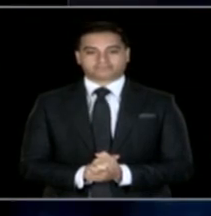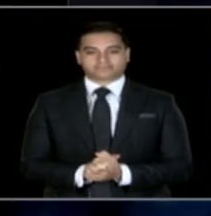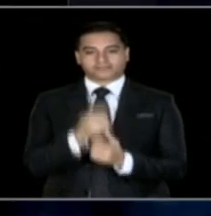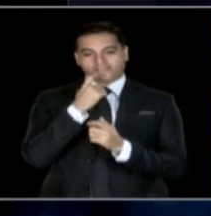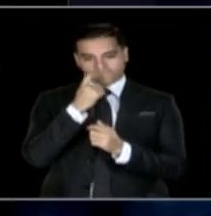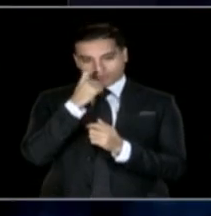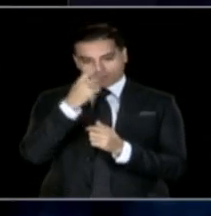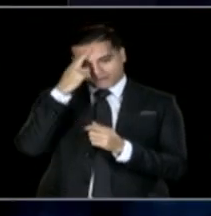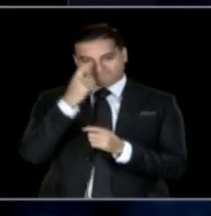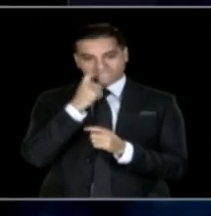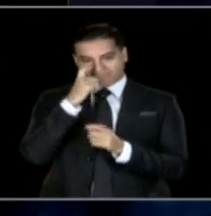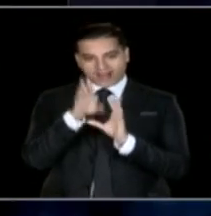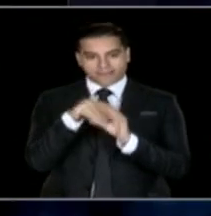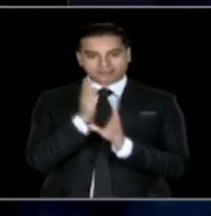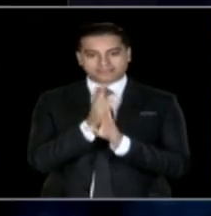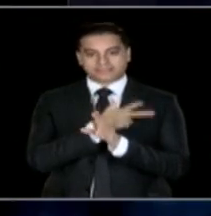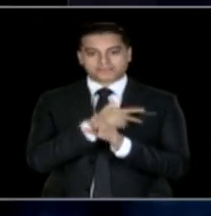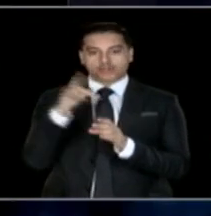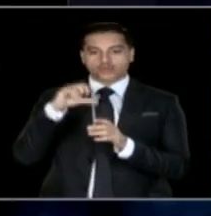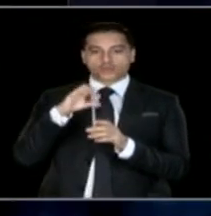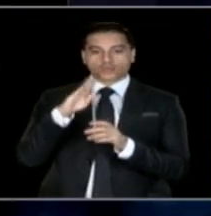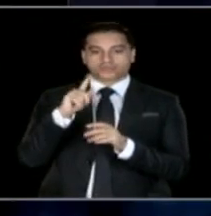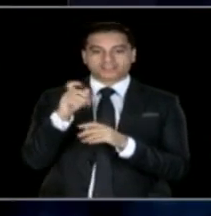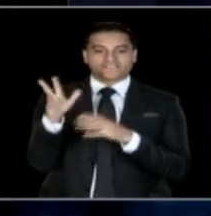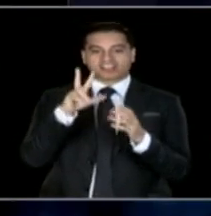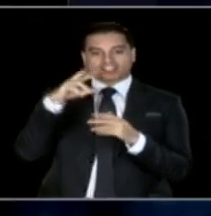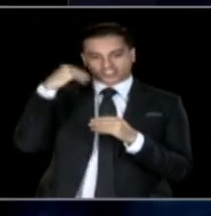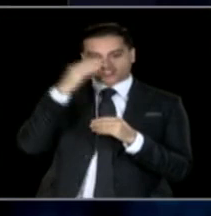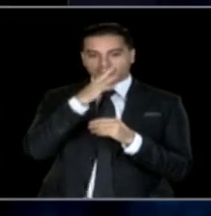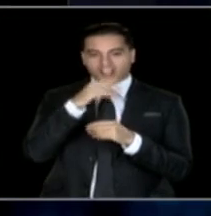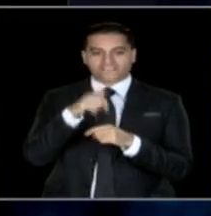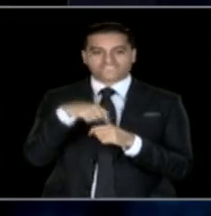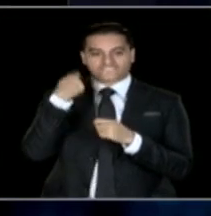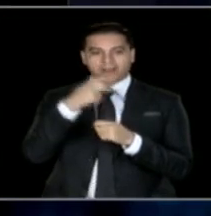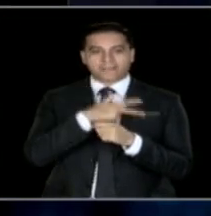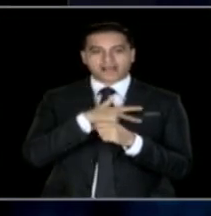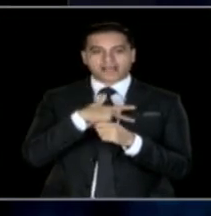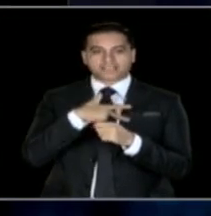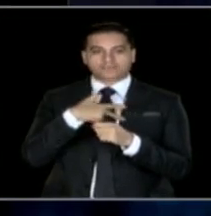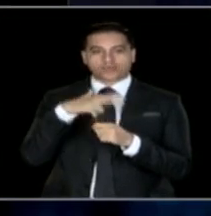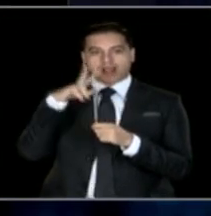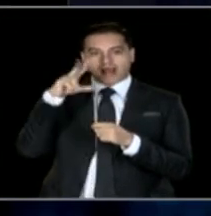فنون: من هو الفنان الذي قام بدور يوسف الشيخ في فيلم الديلر؟